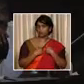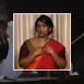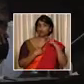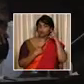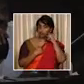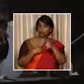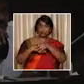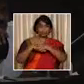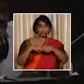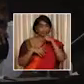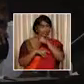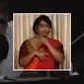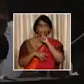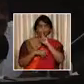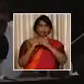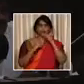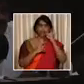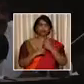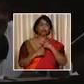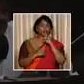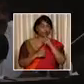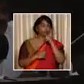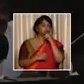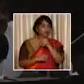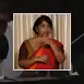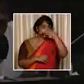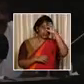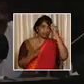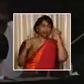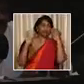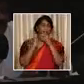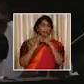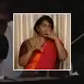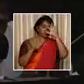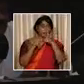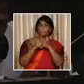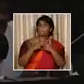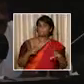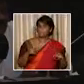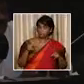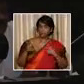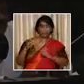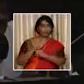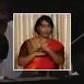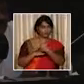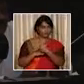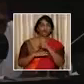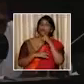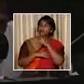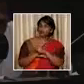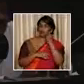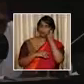அப்பால் நீங்கள் ஒரு சிங்கள தேசியவாதியாக இருக்கிறீர்கள். உங்களுடைய கொள்கையை உங்கள் இனம் சார்ந்த கருத்தை நான் ஏற்றுக்கொள்கிறேன். ஆனால் நீங்கள் தயவு